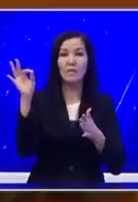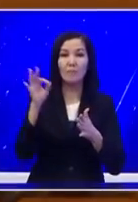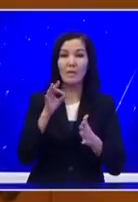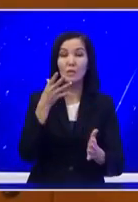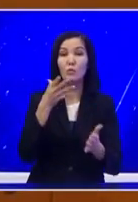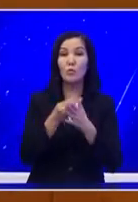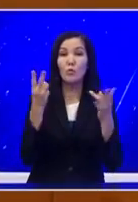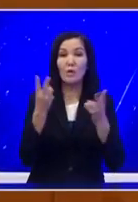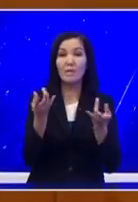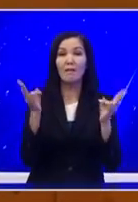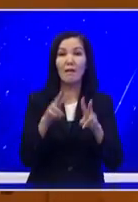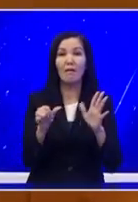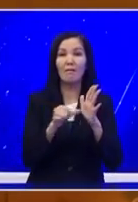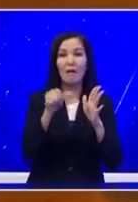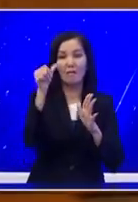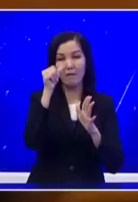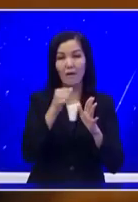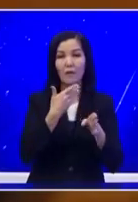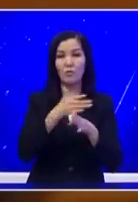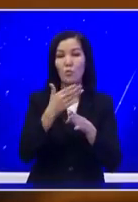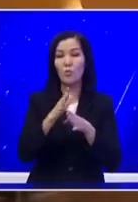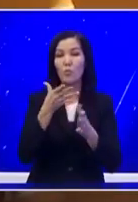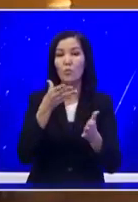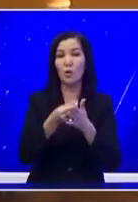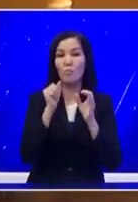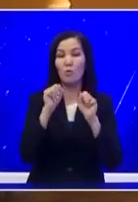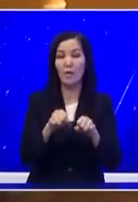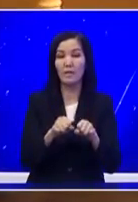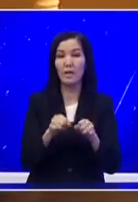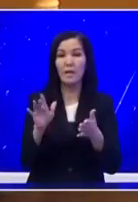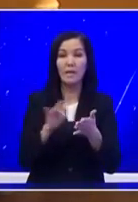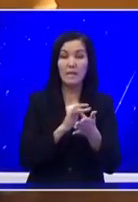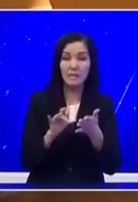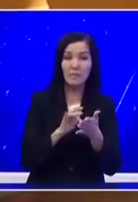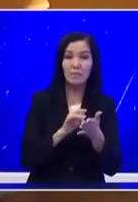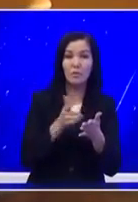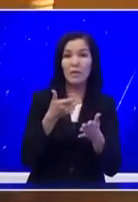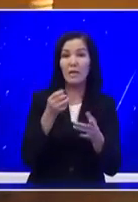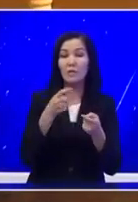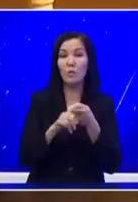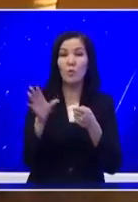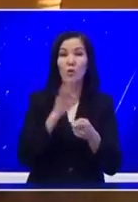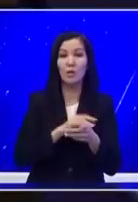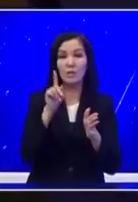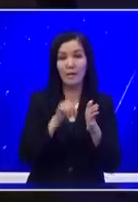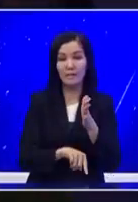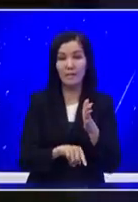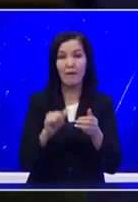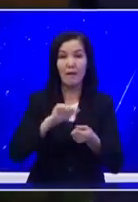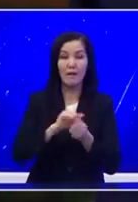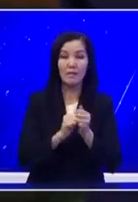қажет. Қалған бөлігін 6 айға бөліп төлеу мүмкіндігі бар. Мамандар есебінше көгілдір отын қолданысы арзан. Қатты отын